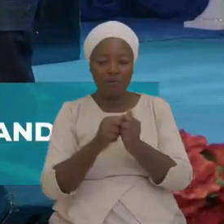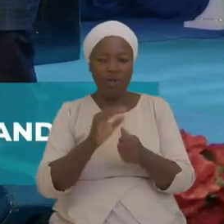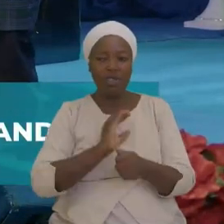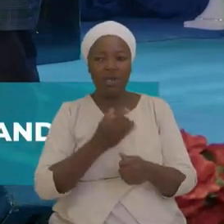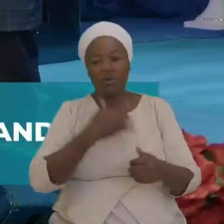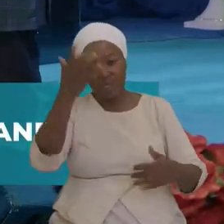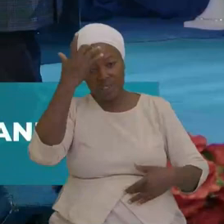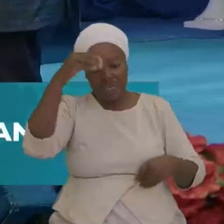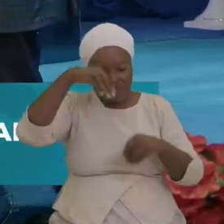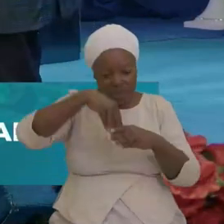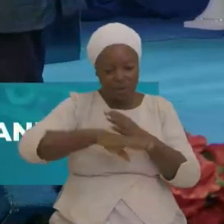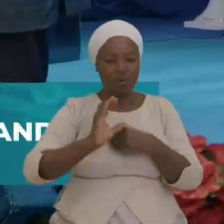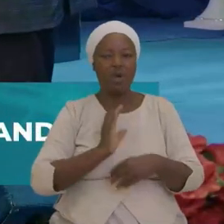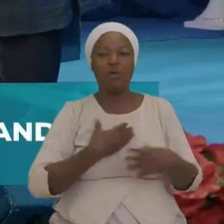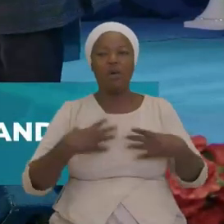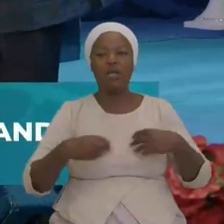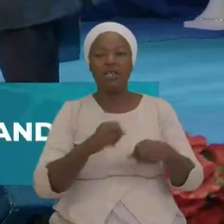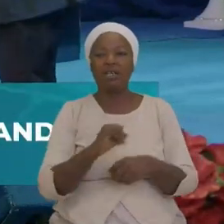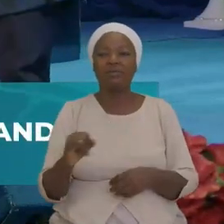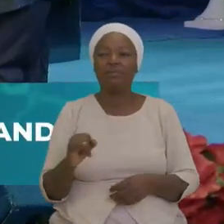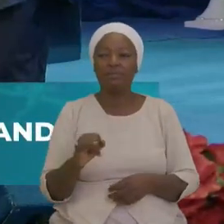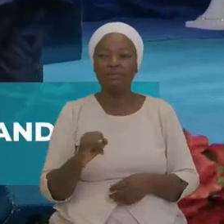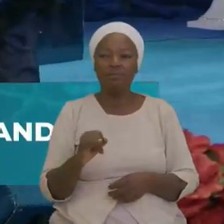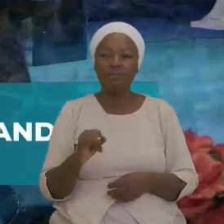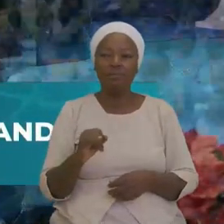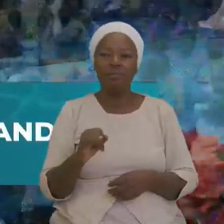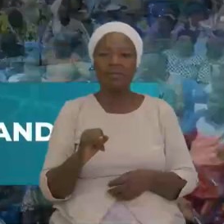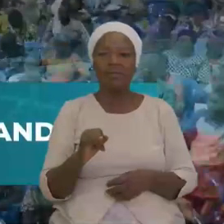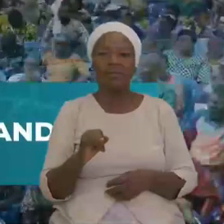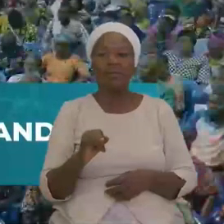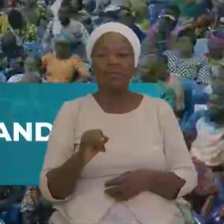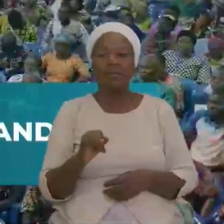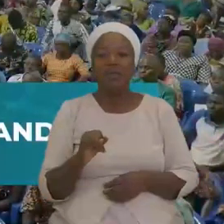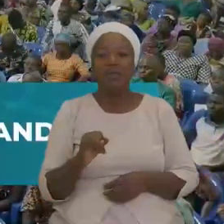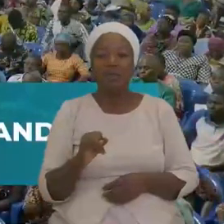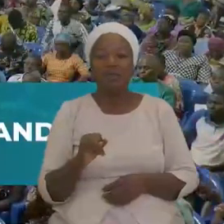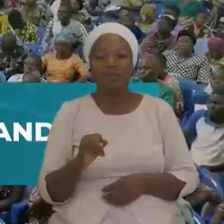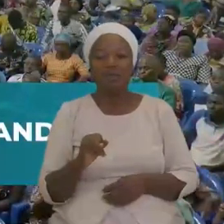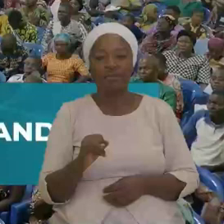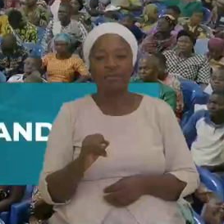de nos maladies, pour nous conduire dans notre guérison.